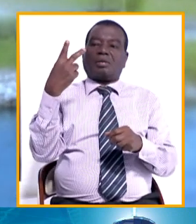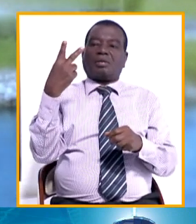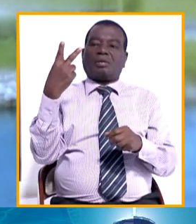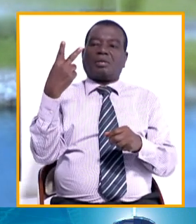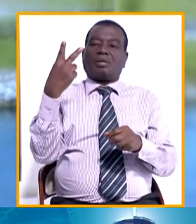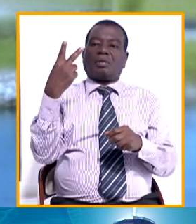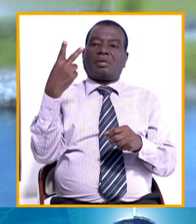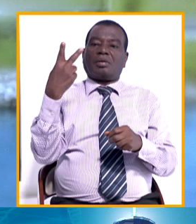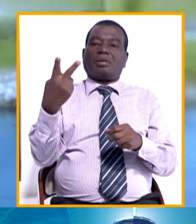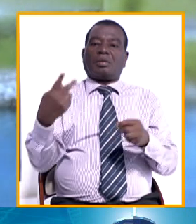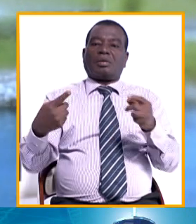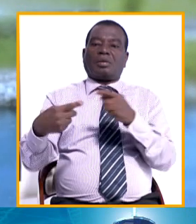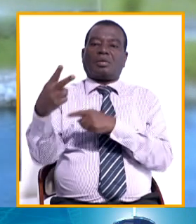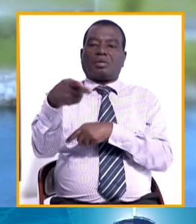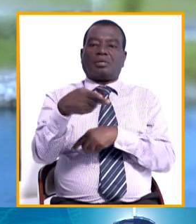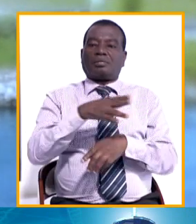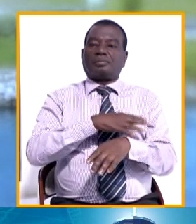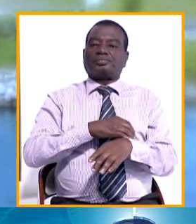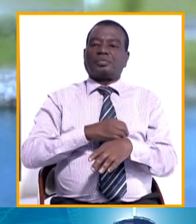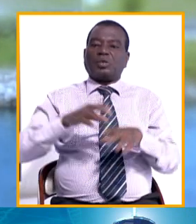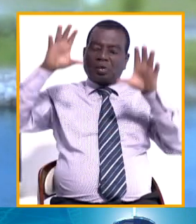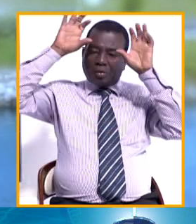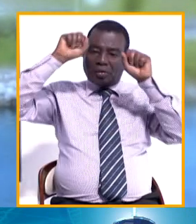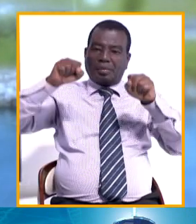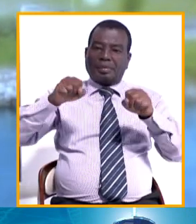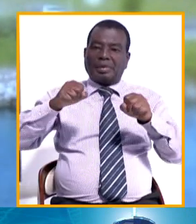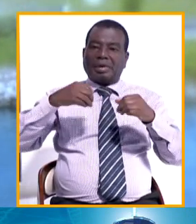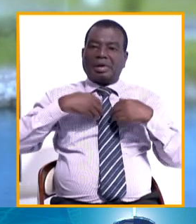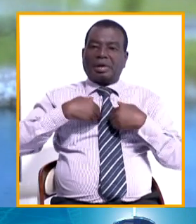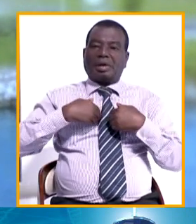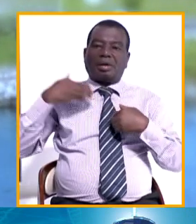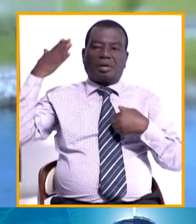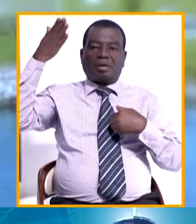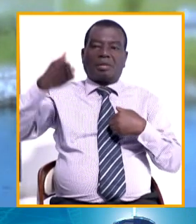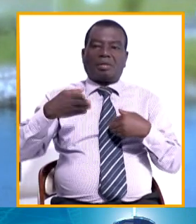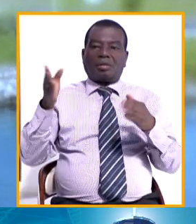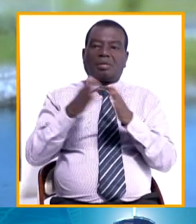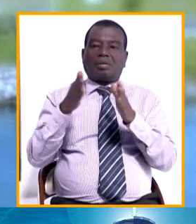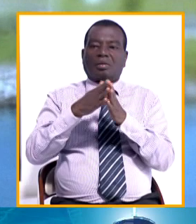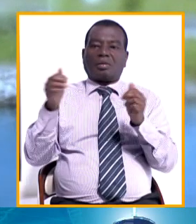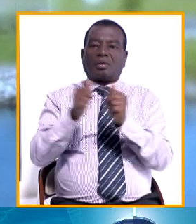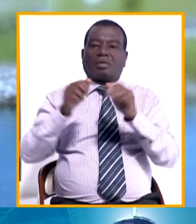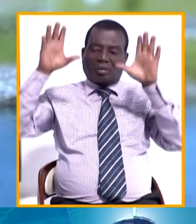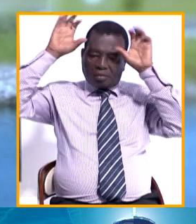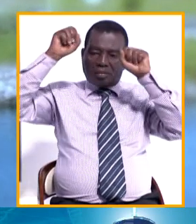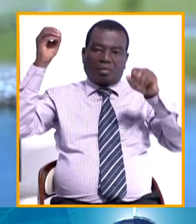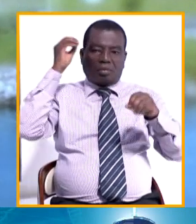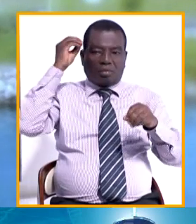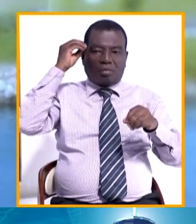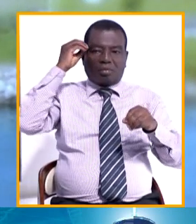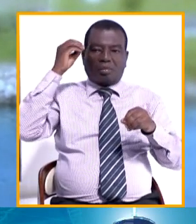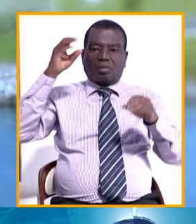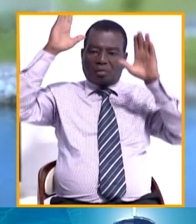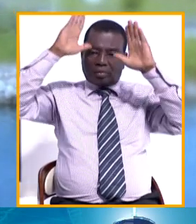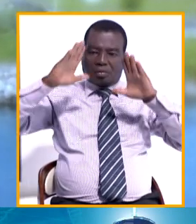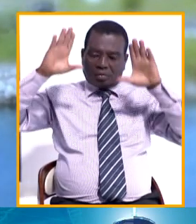le vice-président Tiémoko Méliet Koné. Le président bissau-guinéen aura donc un entretien avec le président Alassane Ouattara au